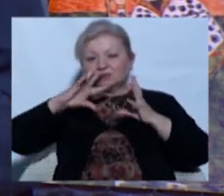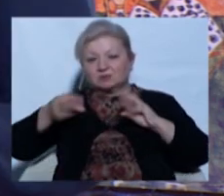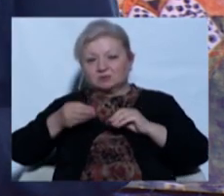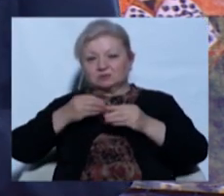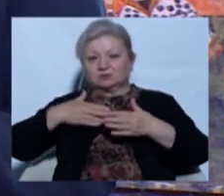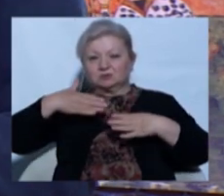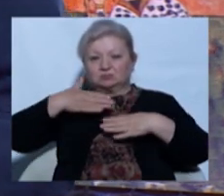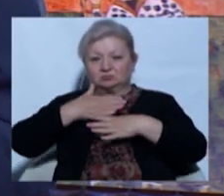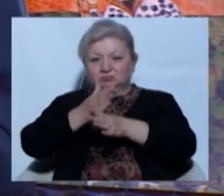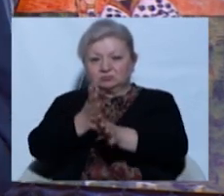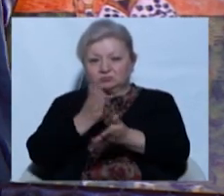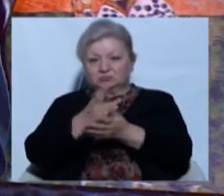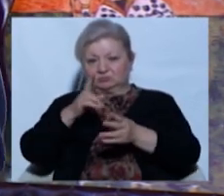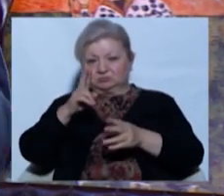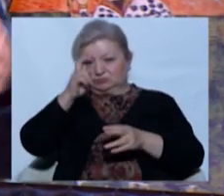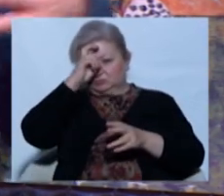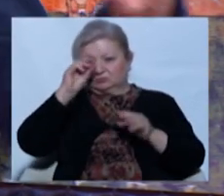სახელმწიფოებად და